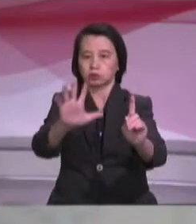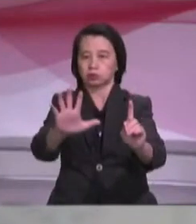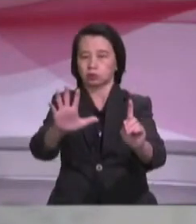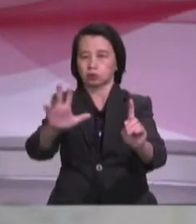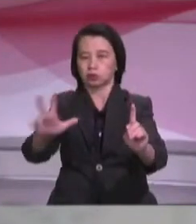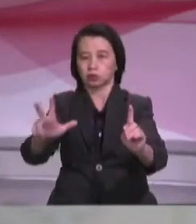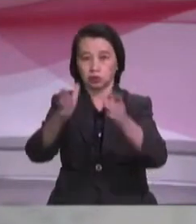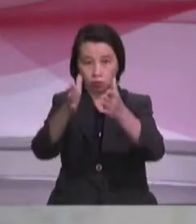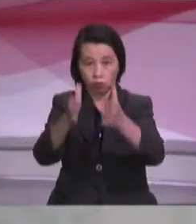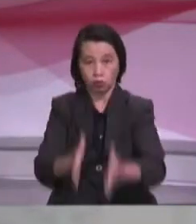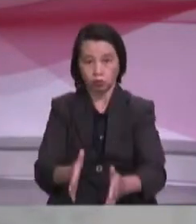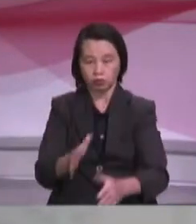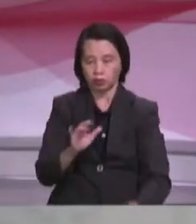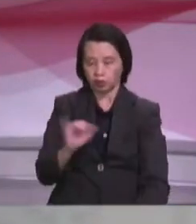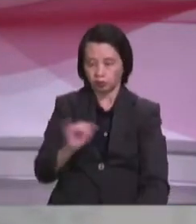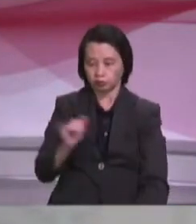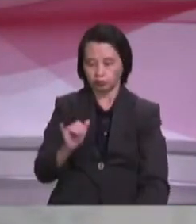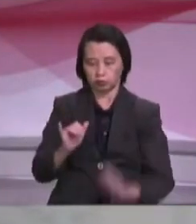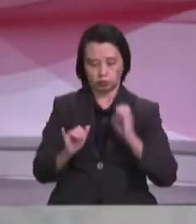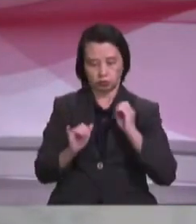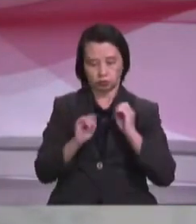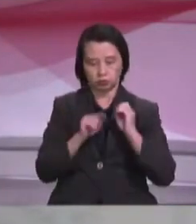1,153 kes bersamaan dengan